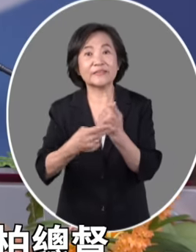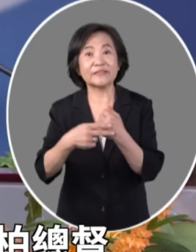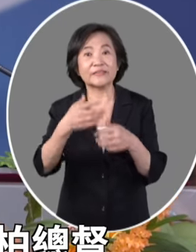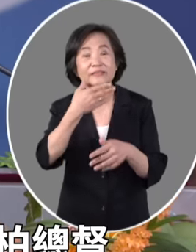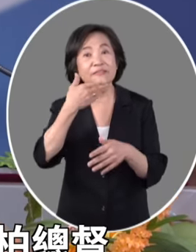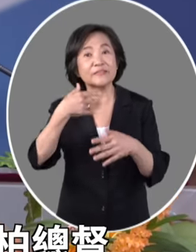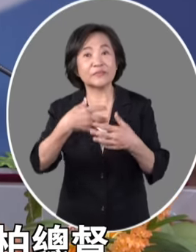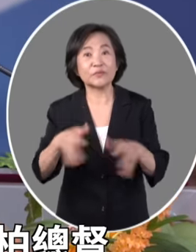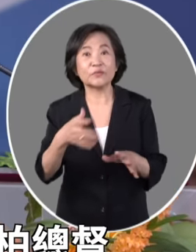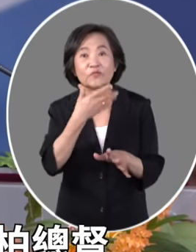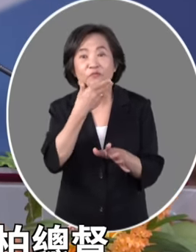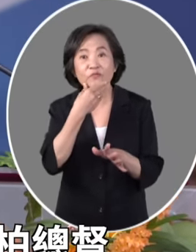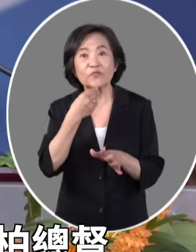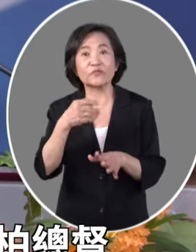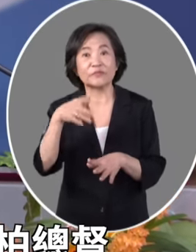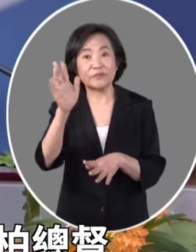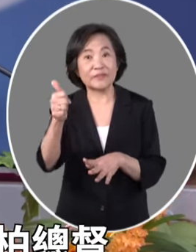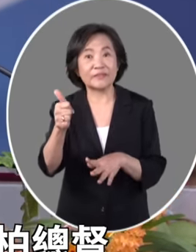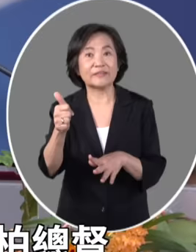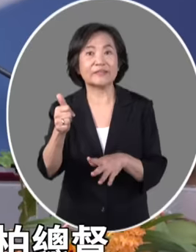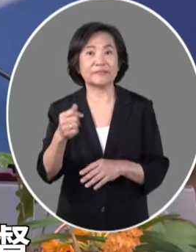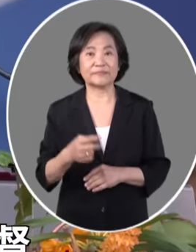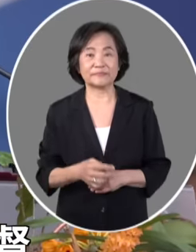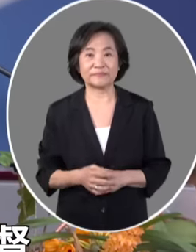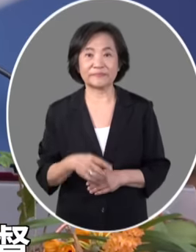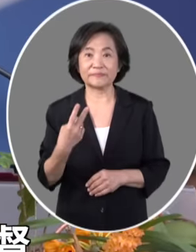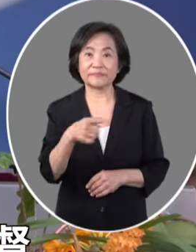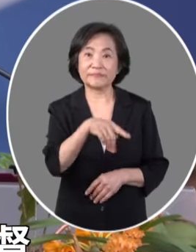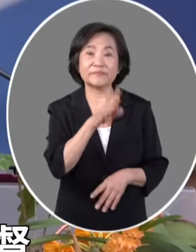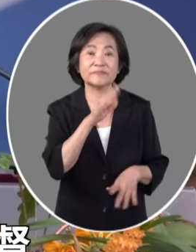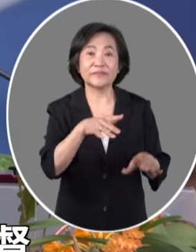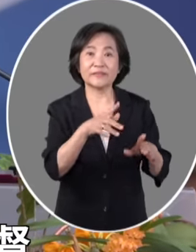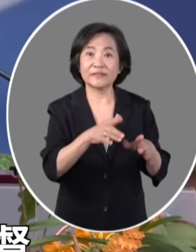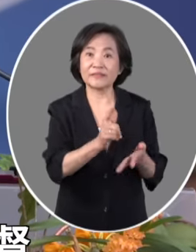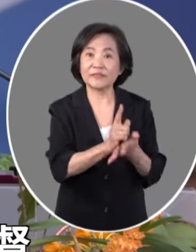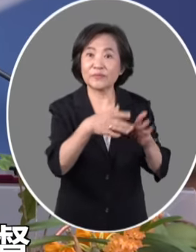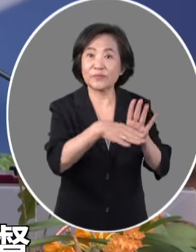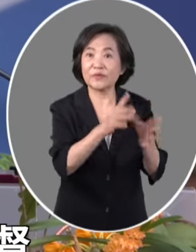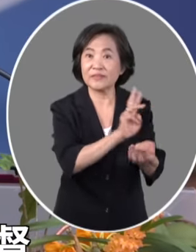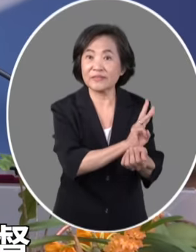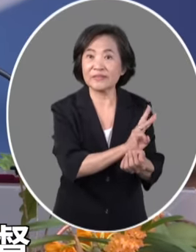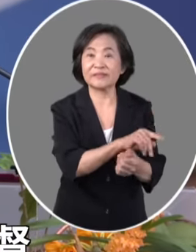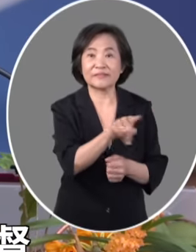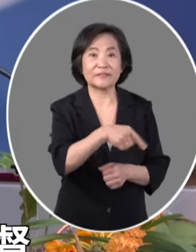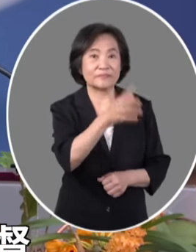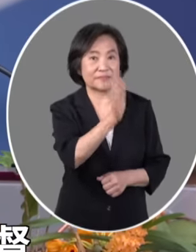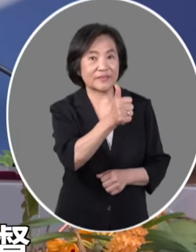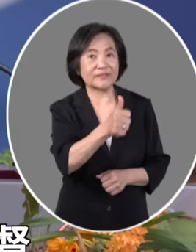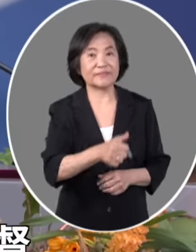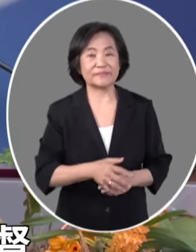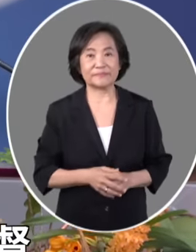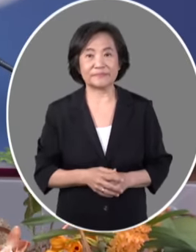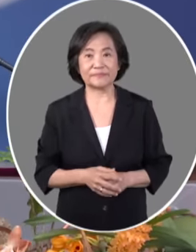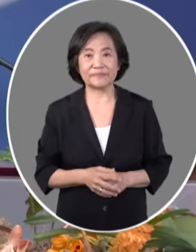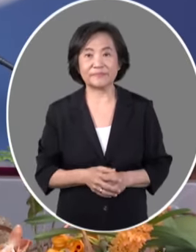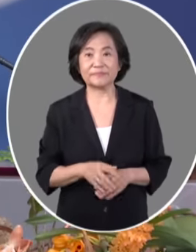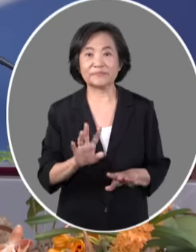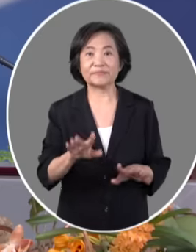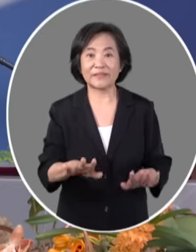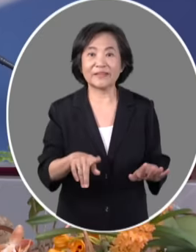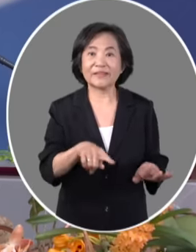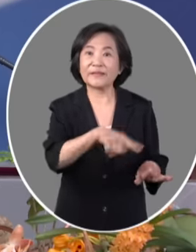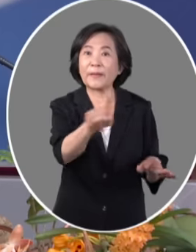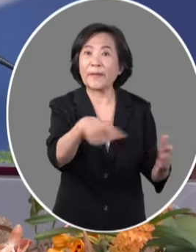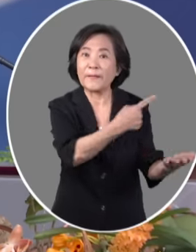尼维斯联邦莱博总督，圣文森及格瑞纳丁朵根总督，现场